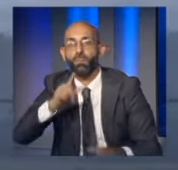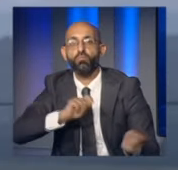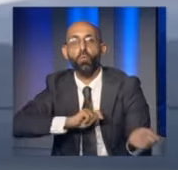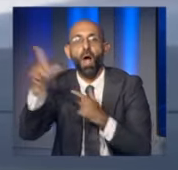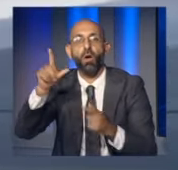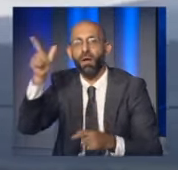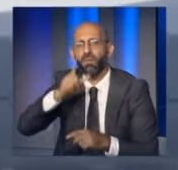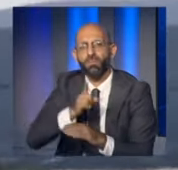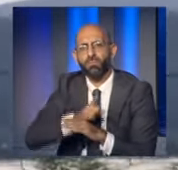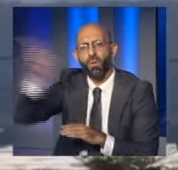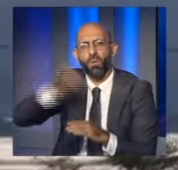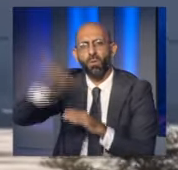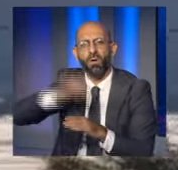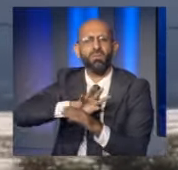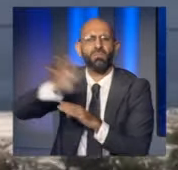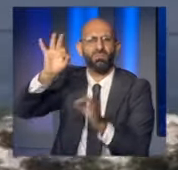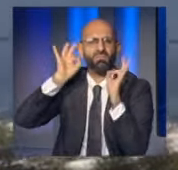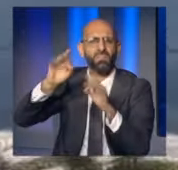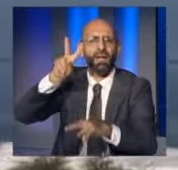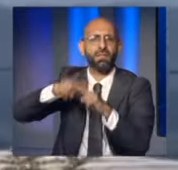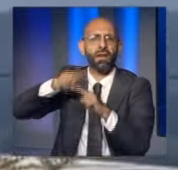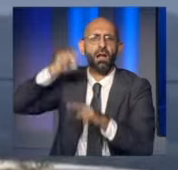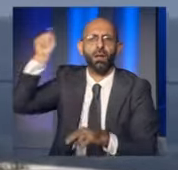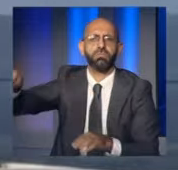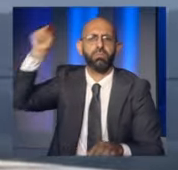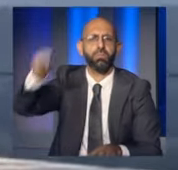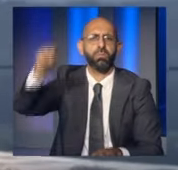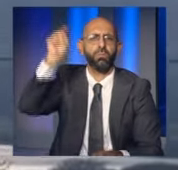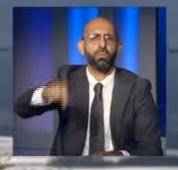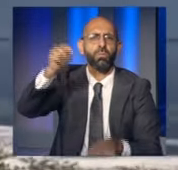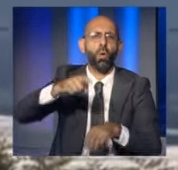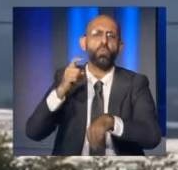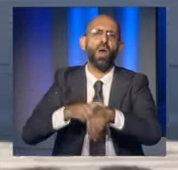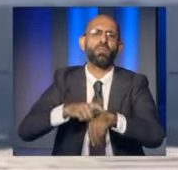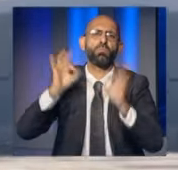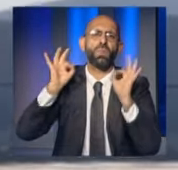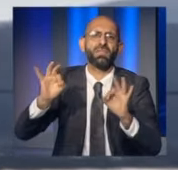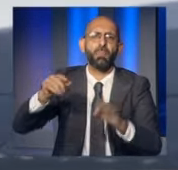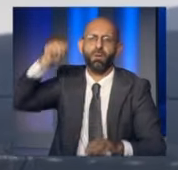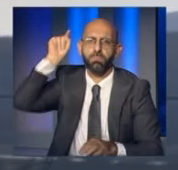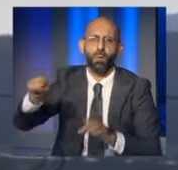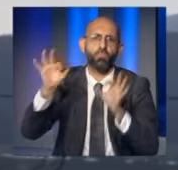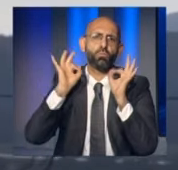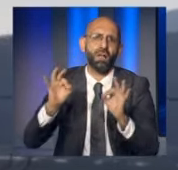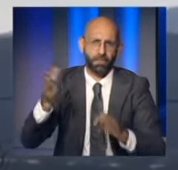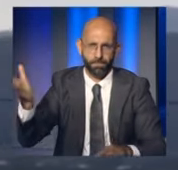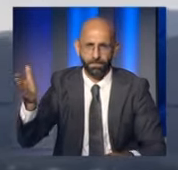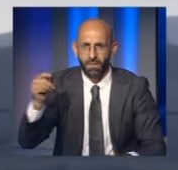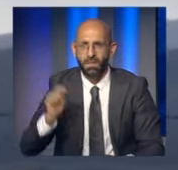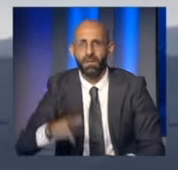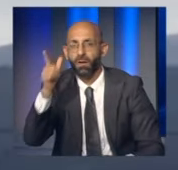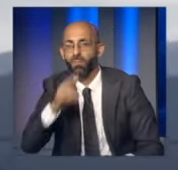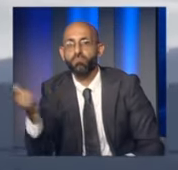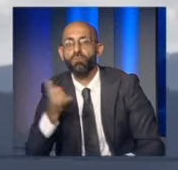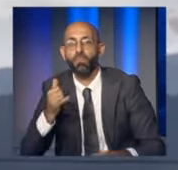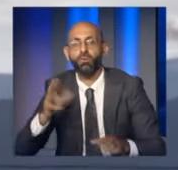استهدفت المقاومة الإسلامية التجهيزات التجسسية العدوانية المستحدثة في موقع رامية بالأسلحة المناسبة وأدت